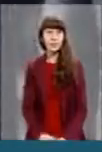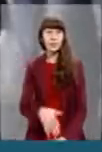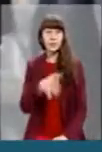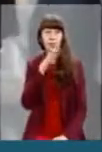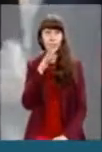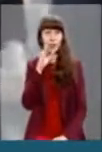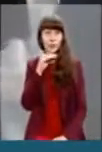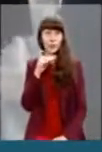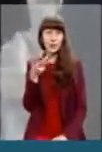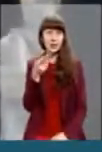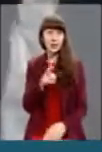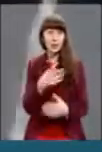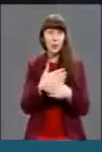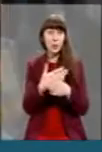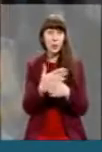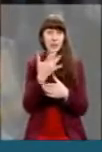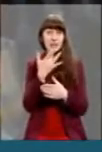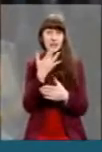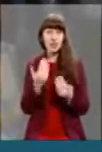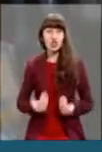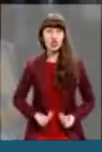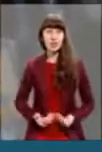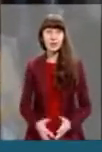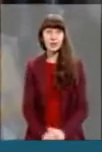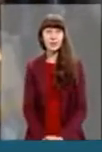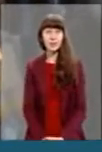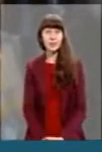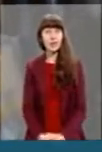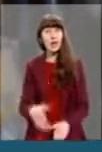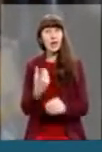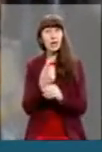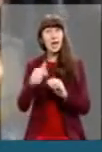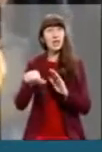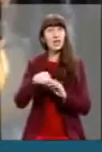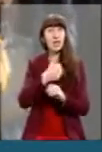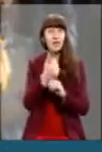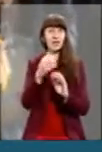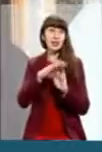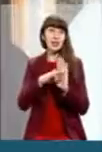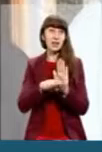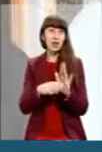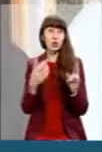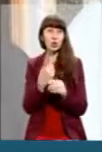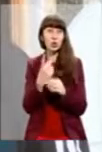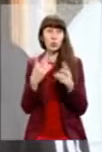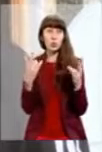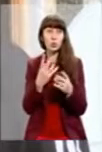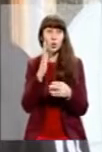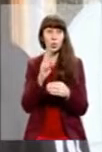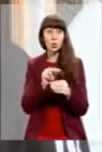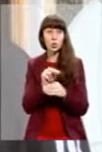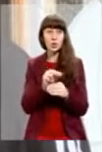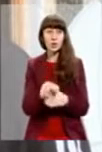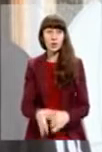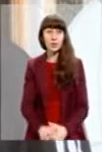Вовремя прийти на помощь и сохранить чью-либо жизнь – главная задача. Но этому предстоит еще научиться. Отучиться на